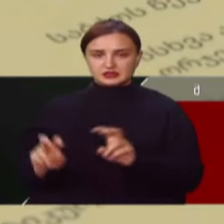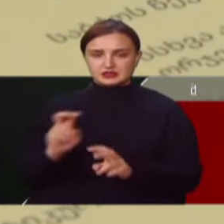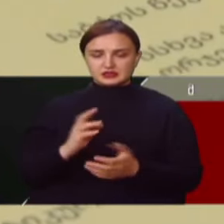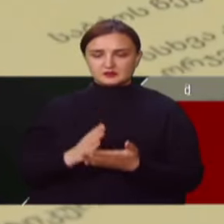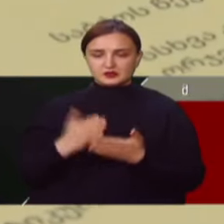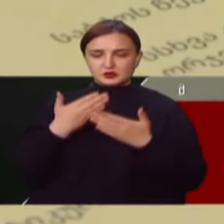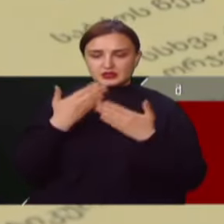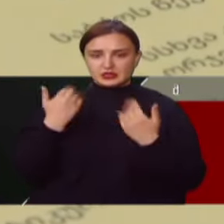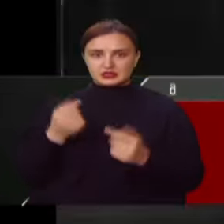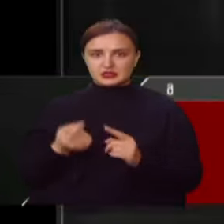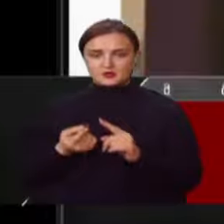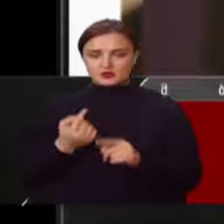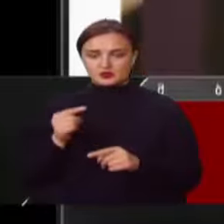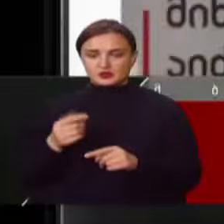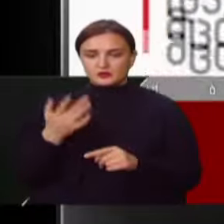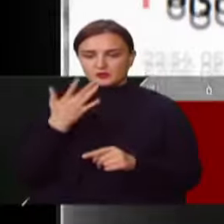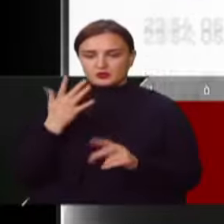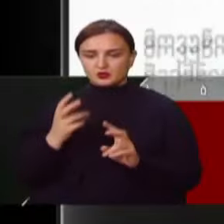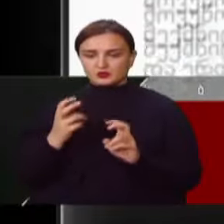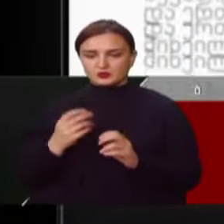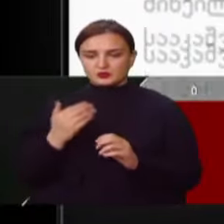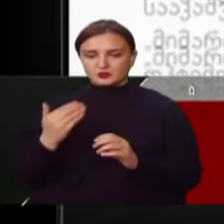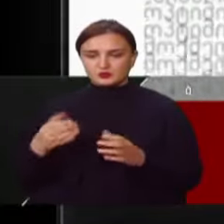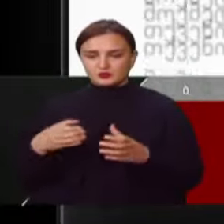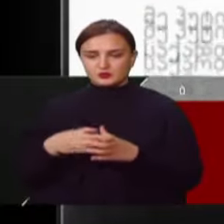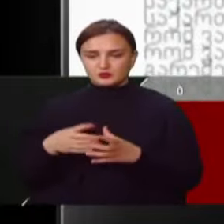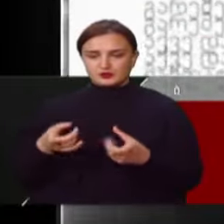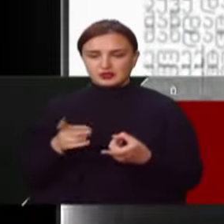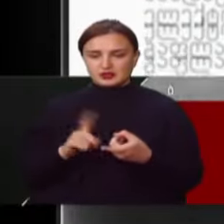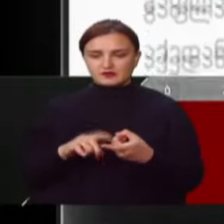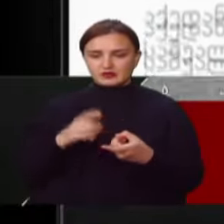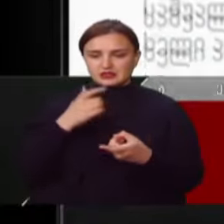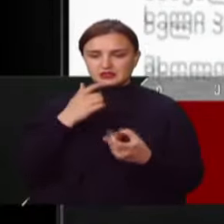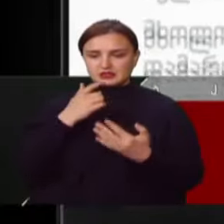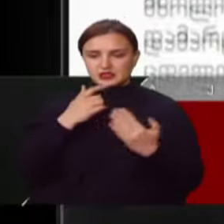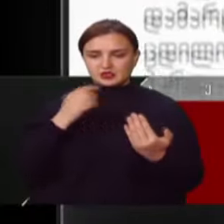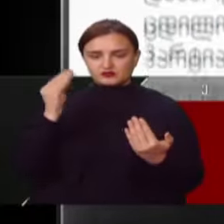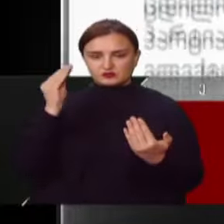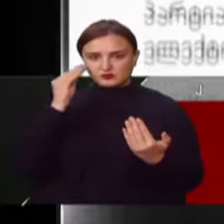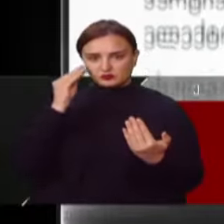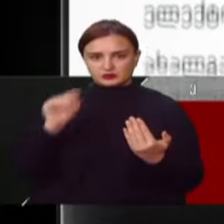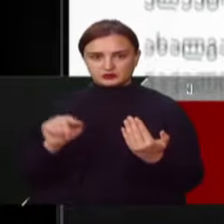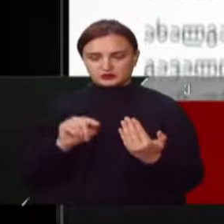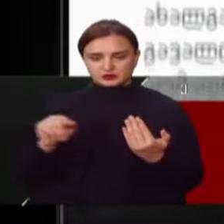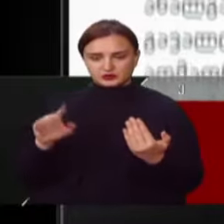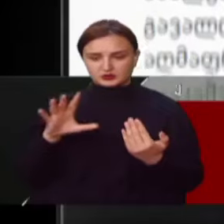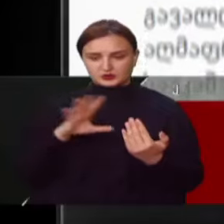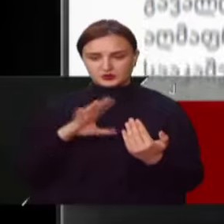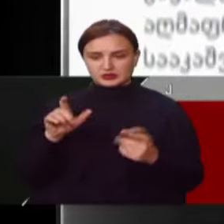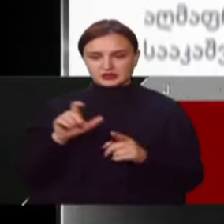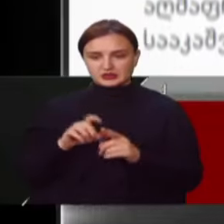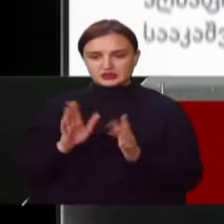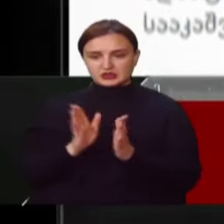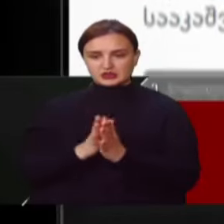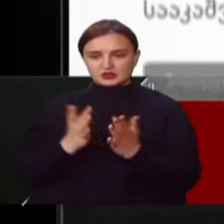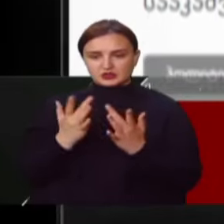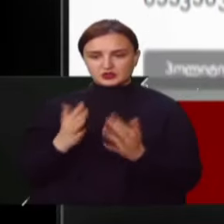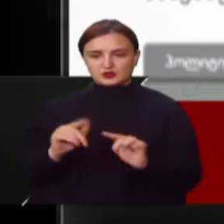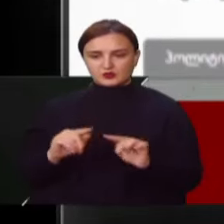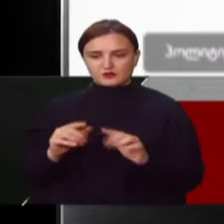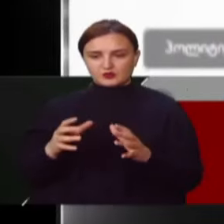არის გამორიცხული ამ პოლიტიკური ჯგუფების ნაწილზე გავლენა მიხეილ სააკაშვილის პოზიციამ მოახდინოს, რომელიც დაჟინებით ითხოვს